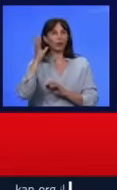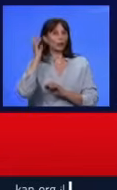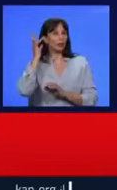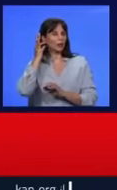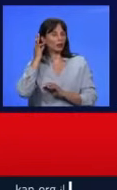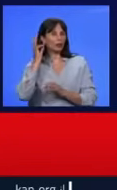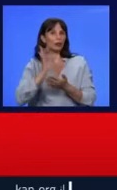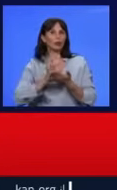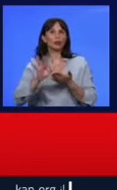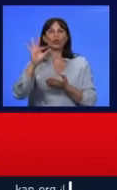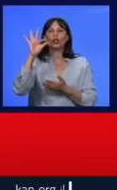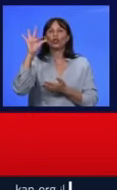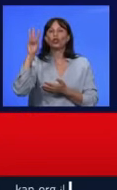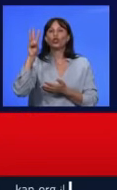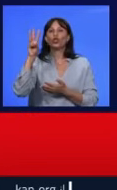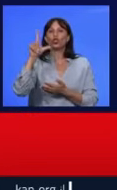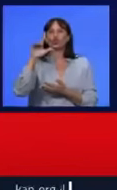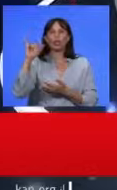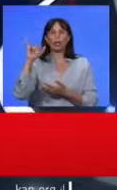שלי טפיירו שלנו.